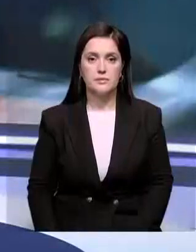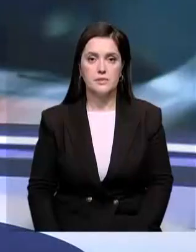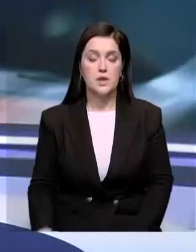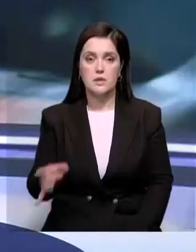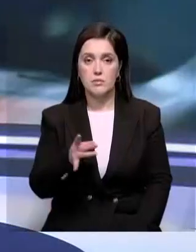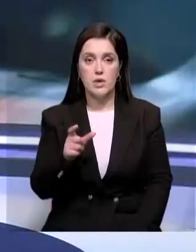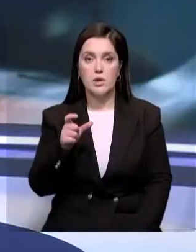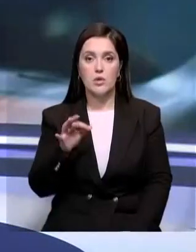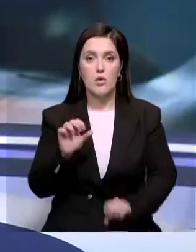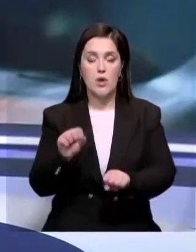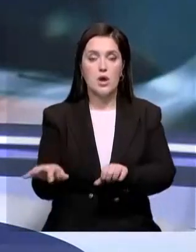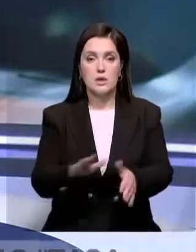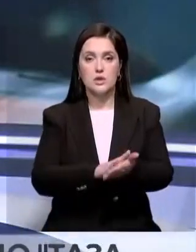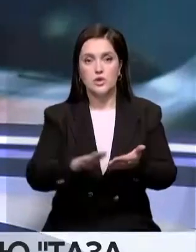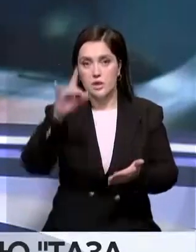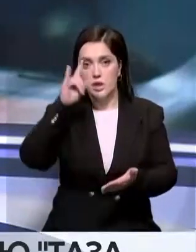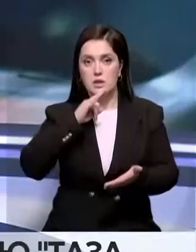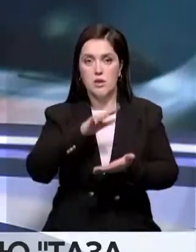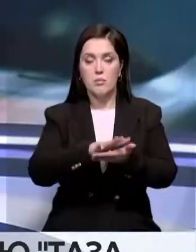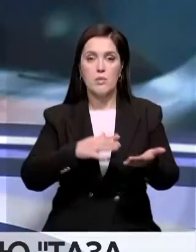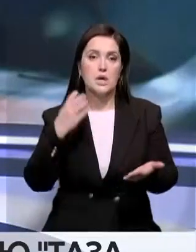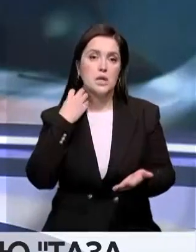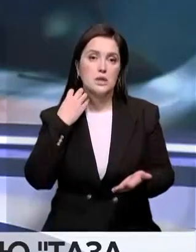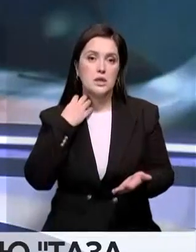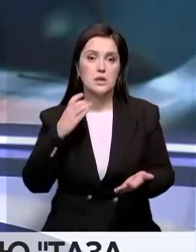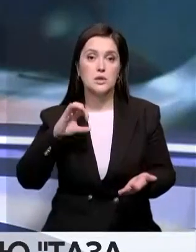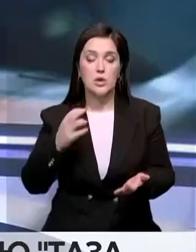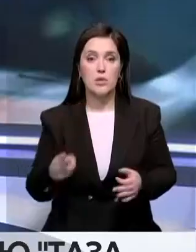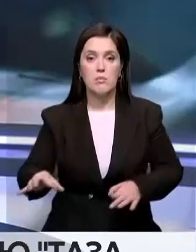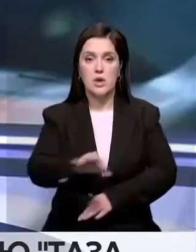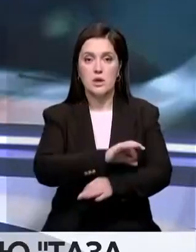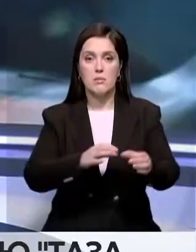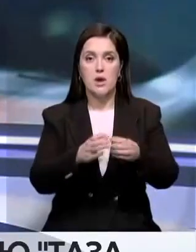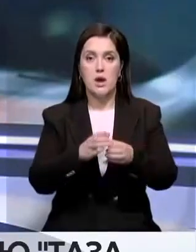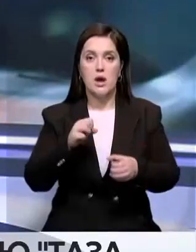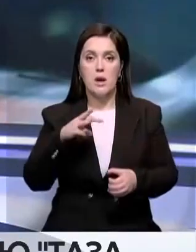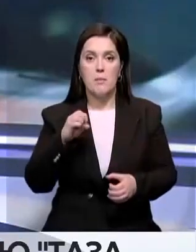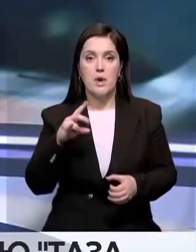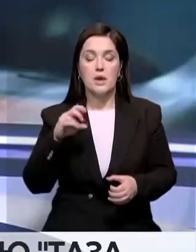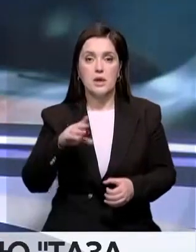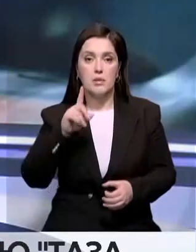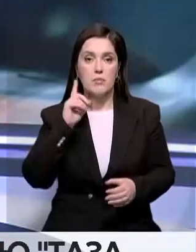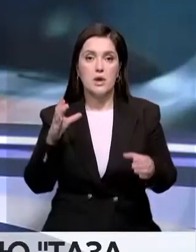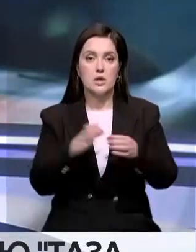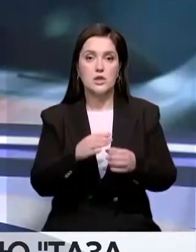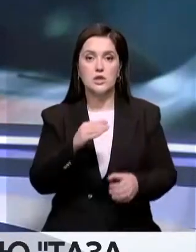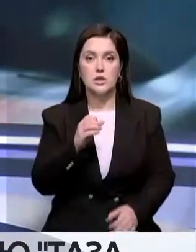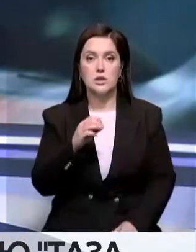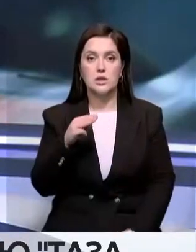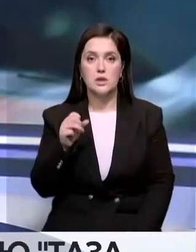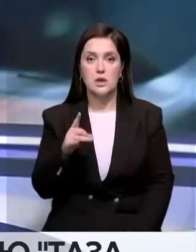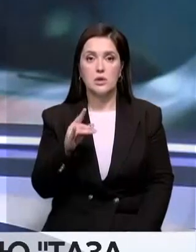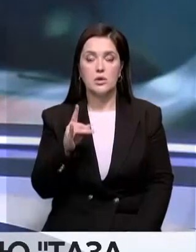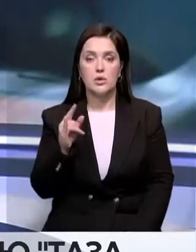республиканскую экоакцию таза Казахстан продолжают и волонтёры ларды в рамках социального проекта партия монат молодёжные отряды жаста Рух